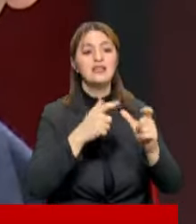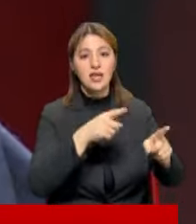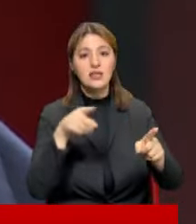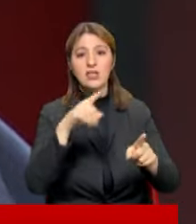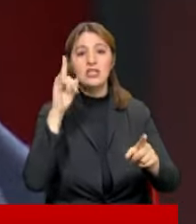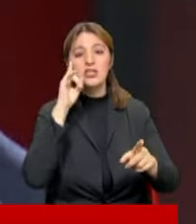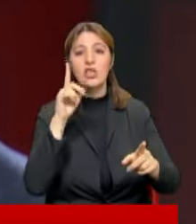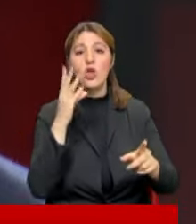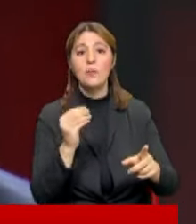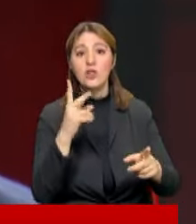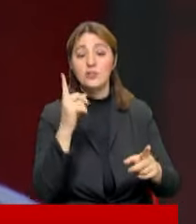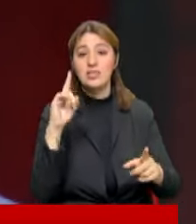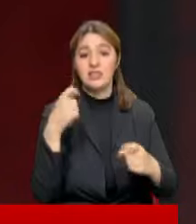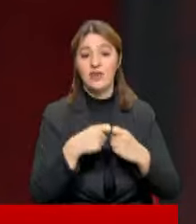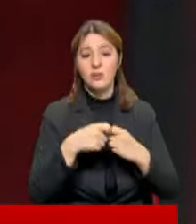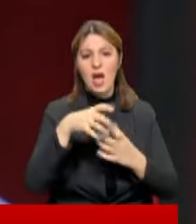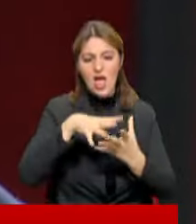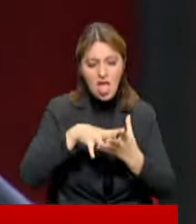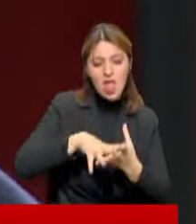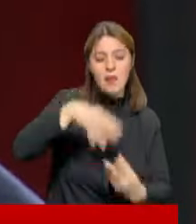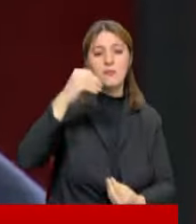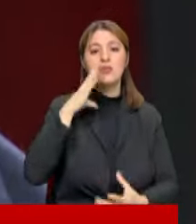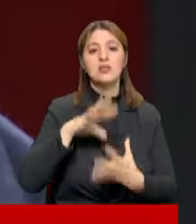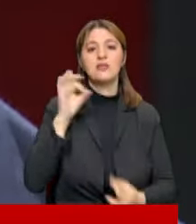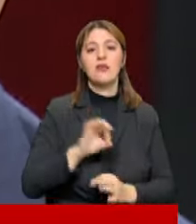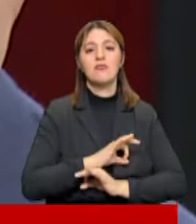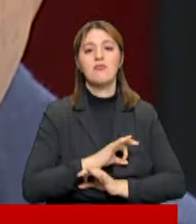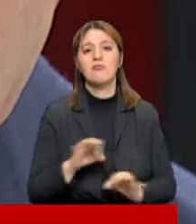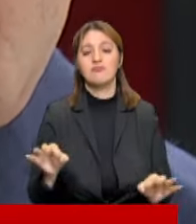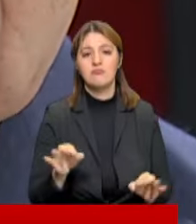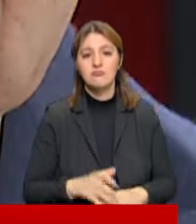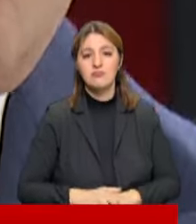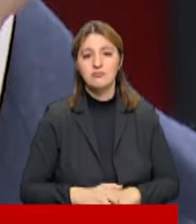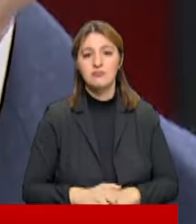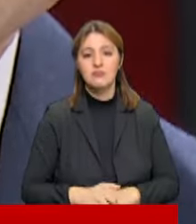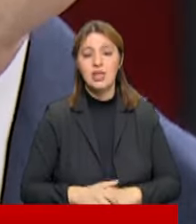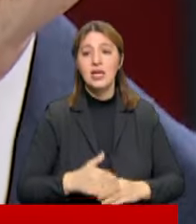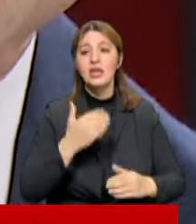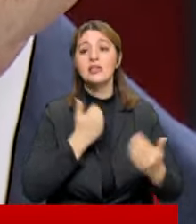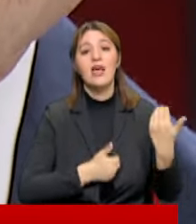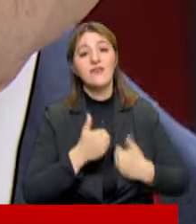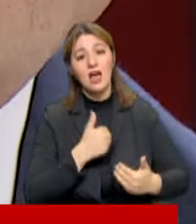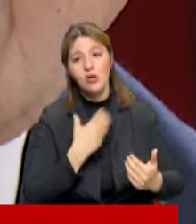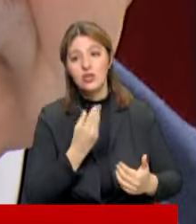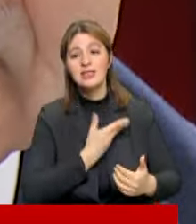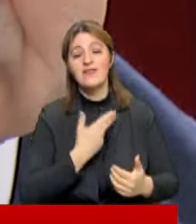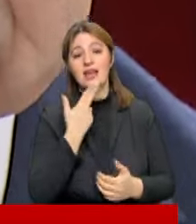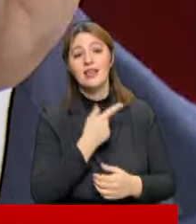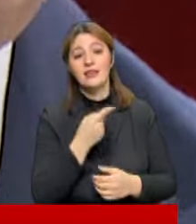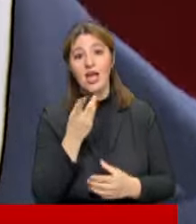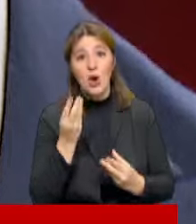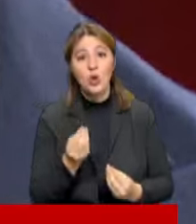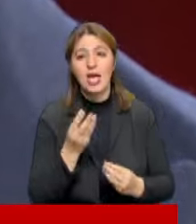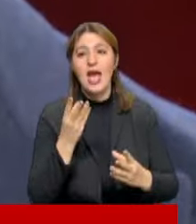savaşçı ama tepeden tırnağa bir insan Sevdaları olduğu sevdiği kadınlar